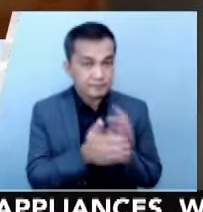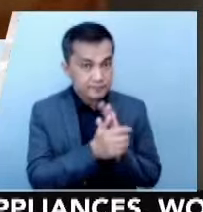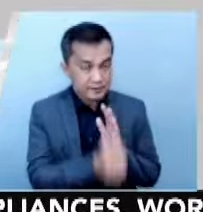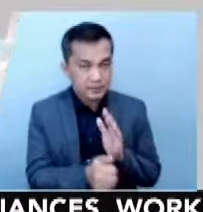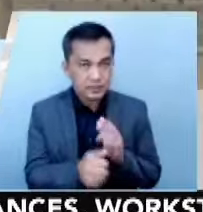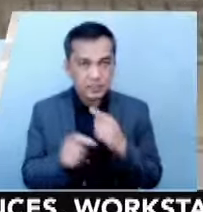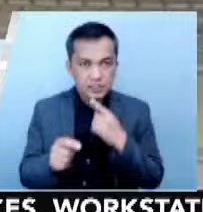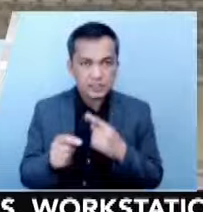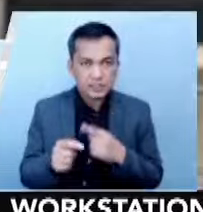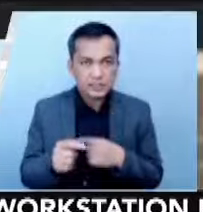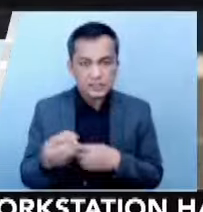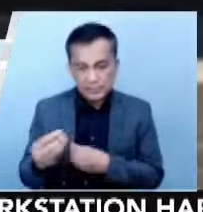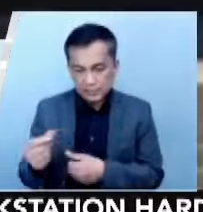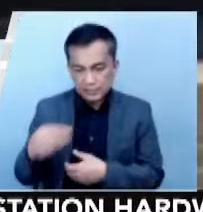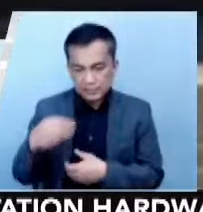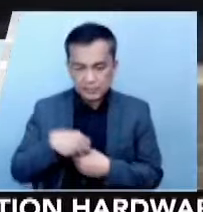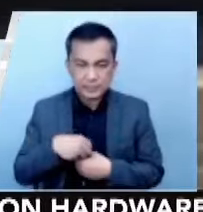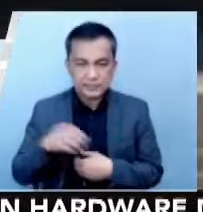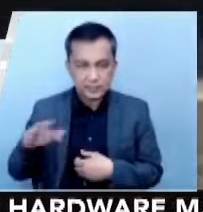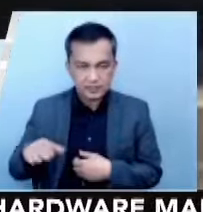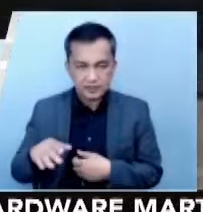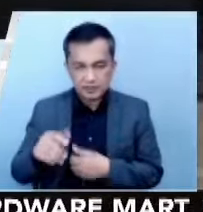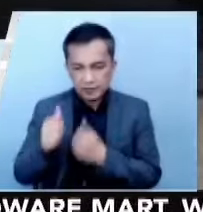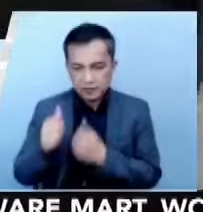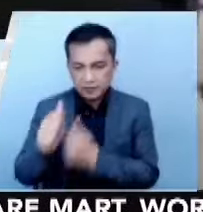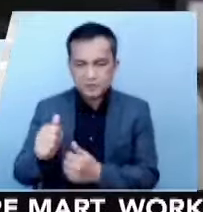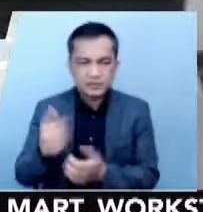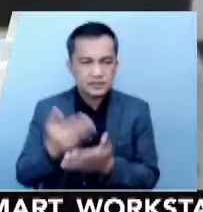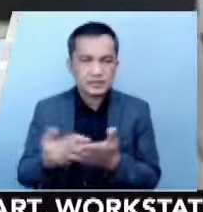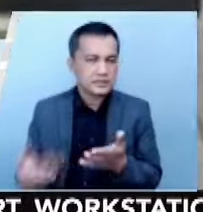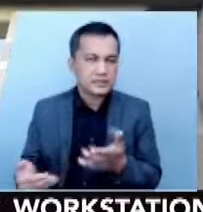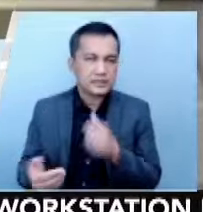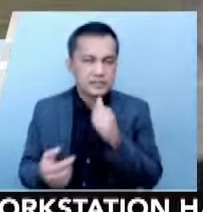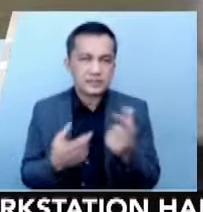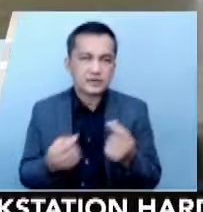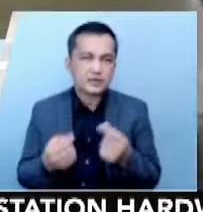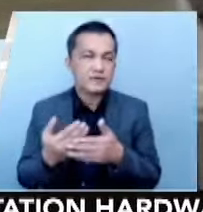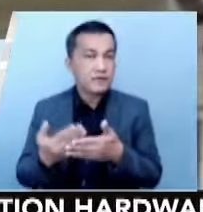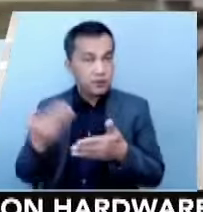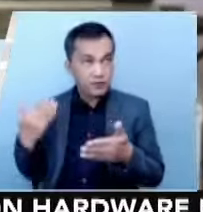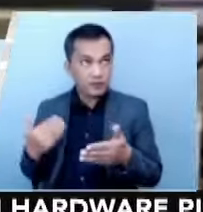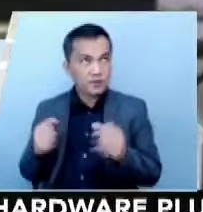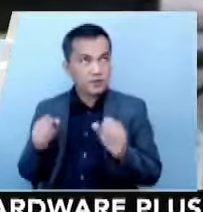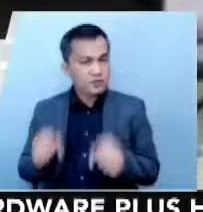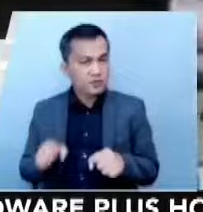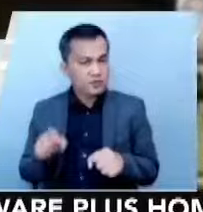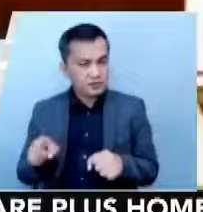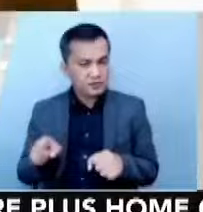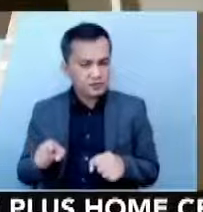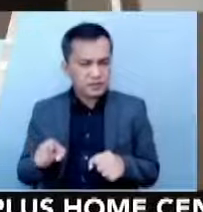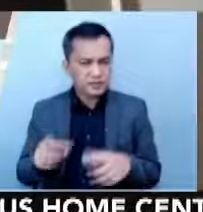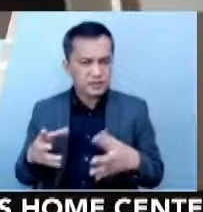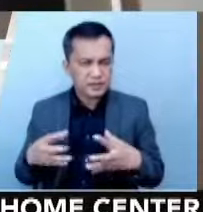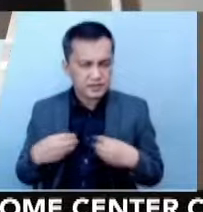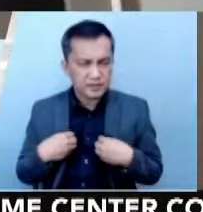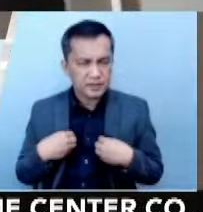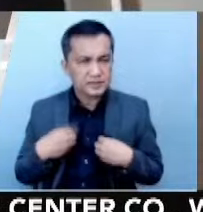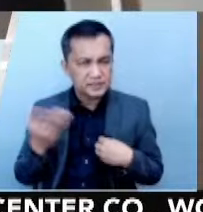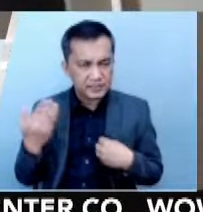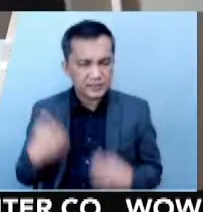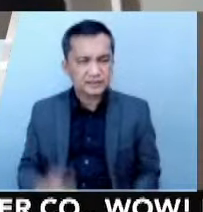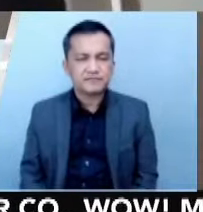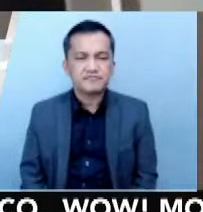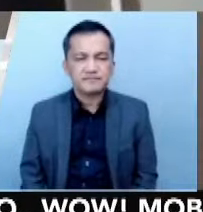inner child ay pagtupad sa mga bagay na hindi natin nagawa noon. Maari rin daw itong pagtanggap sa nakaraan. Pag nakaya mo